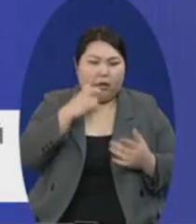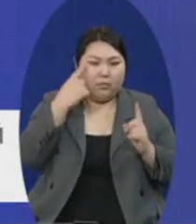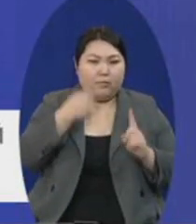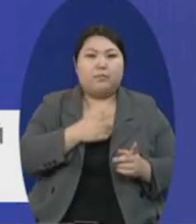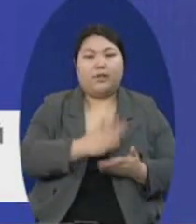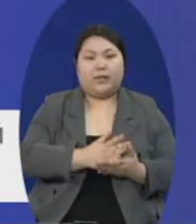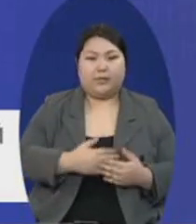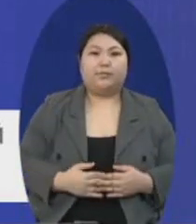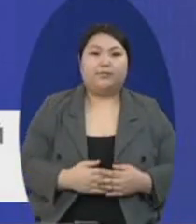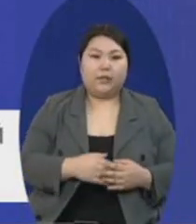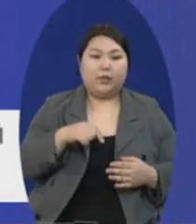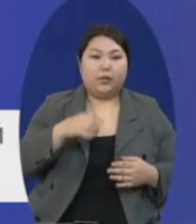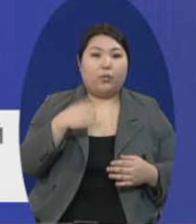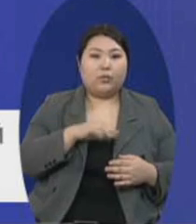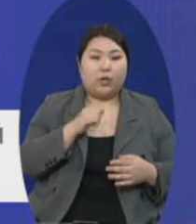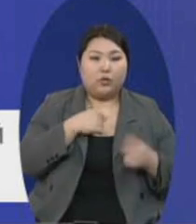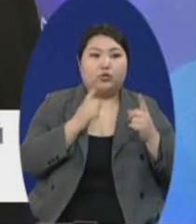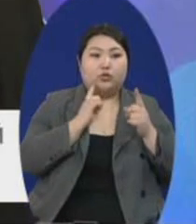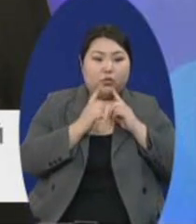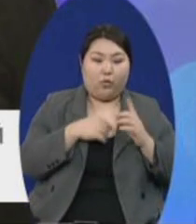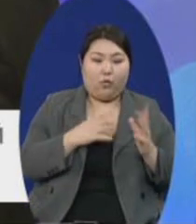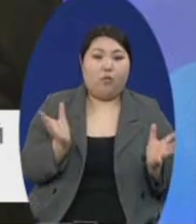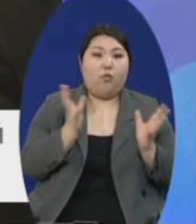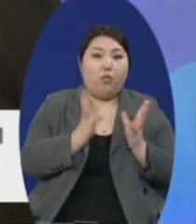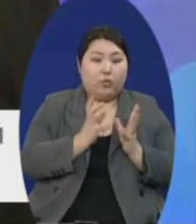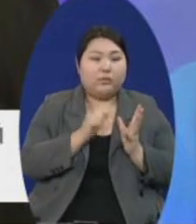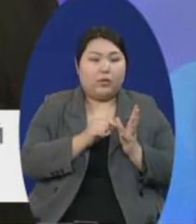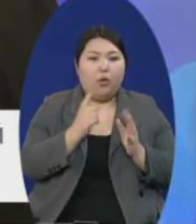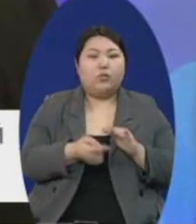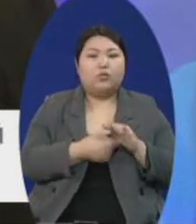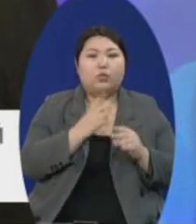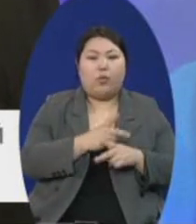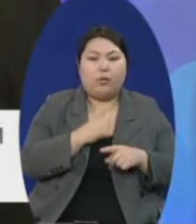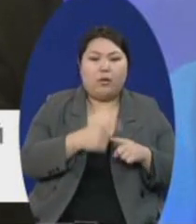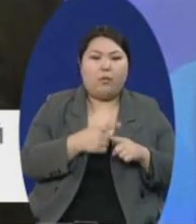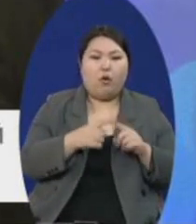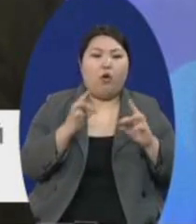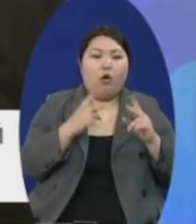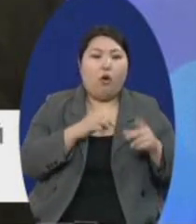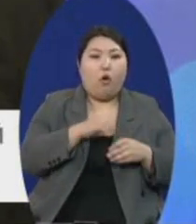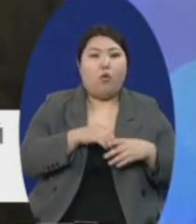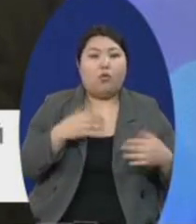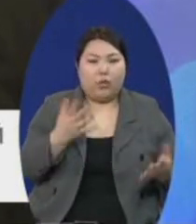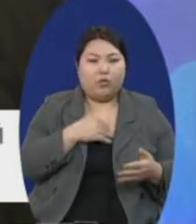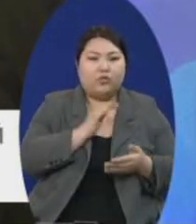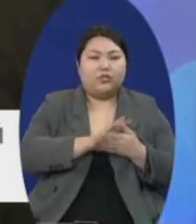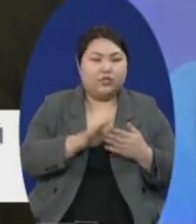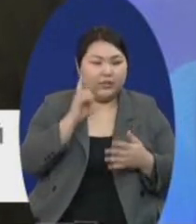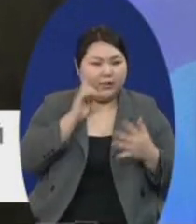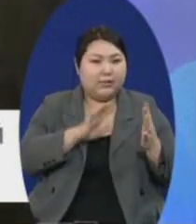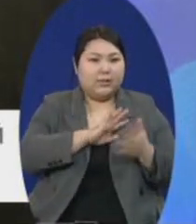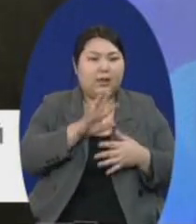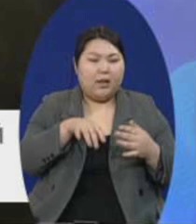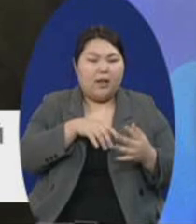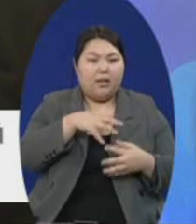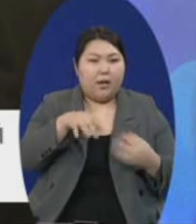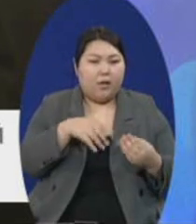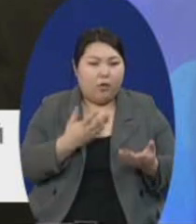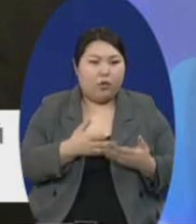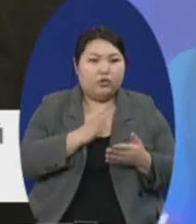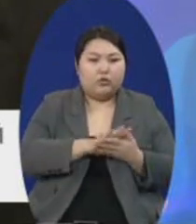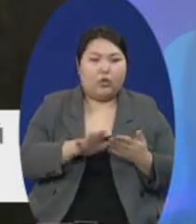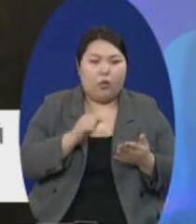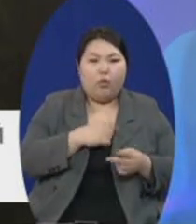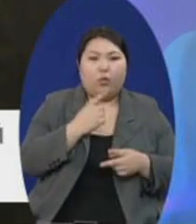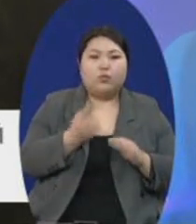Ер нь энэ удаагийн зөвлөлт хуулзалтын үеэр үндсэн хууль бүрэн хөрчлөлд оруулах гэдэг юм уу шинжилэн найруулах бүр шинээр эсвэл одоо үндсэн хууль